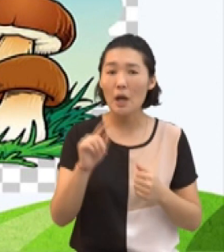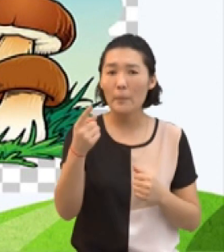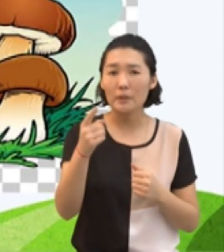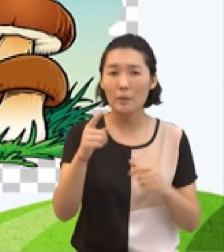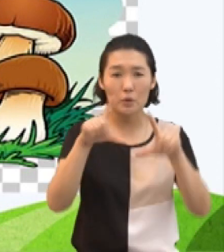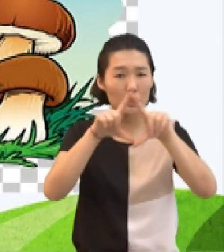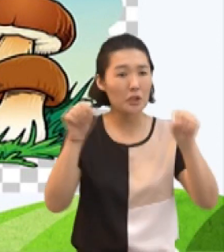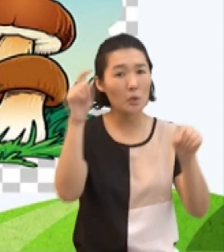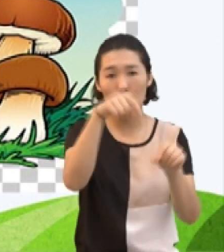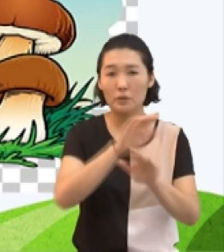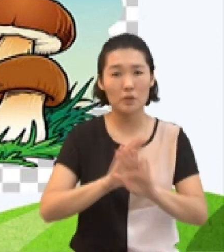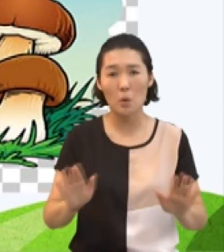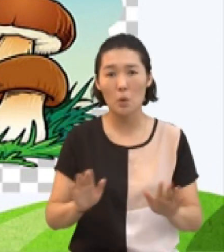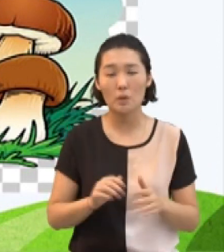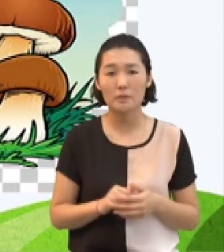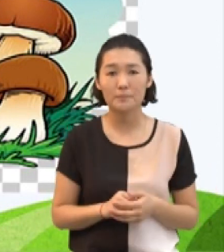не ходит в школу.